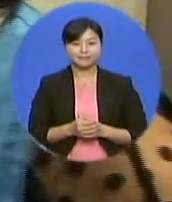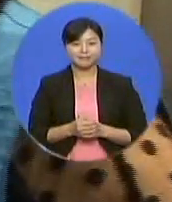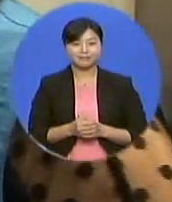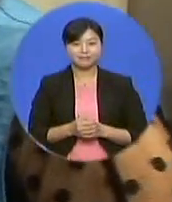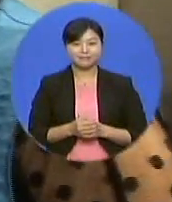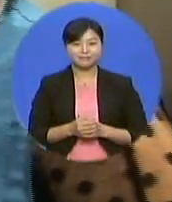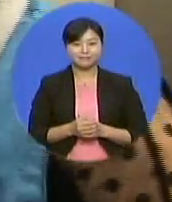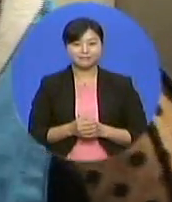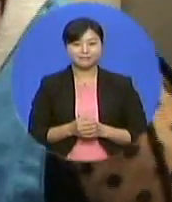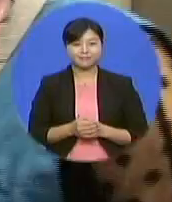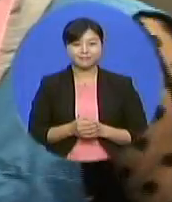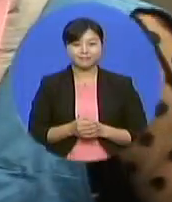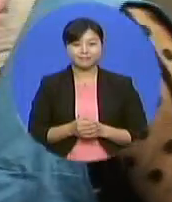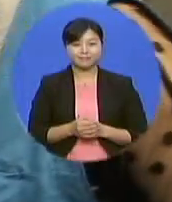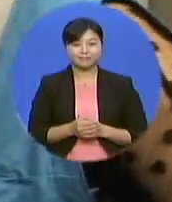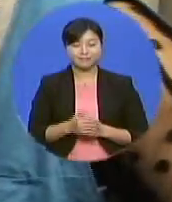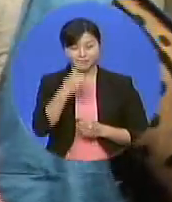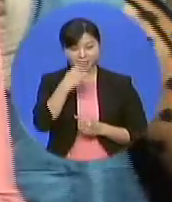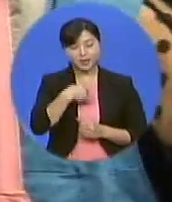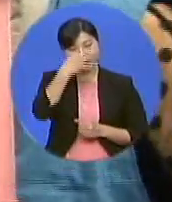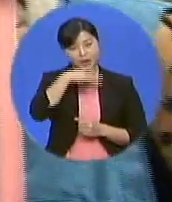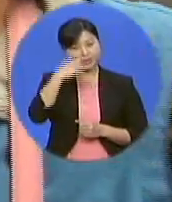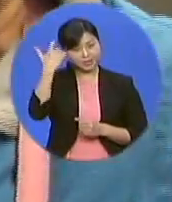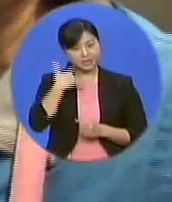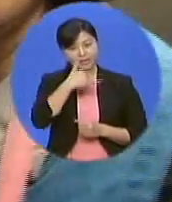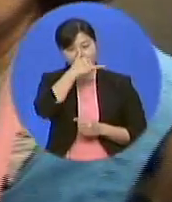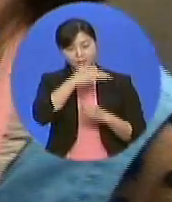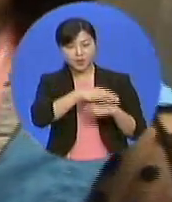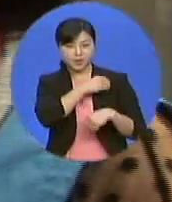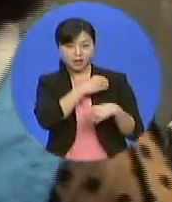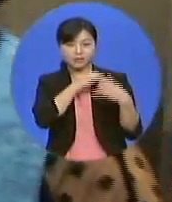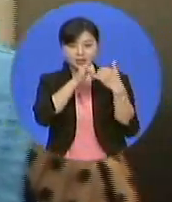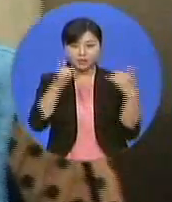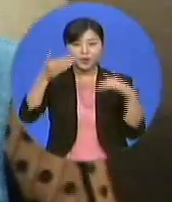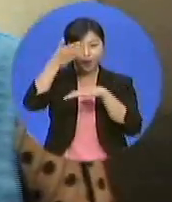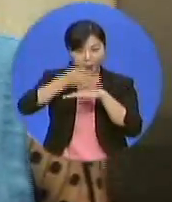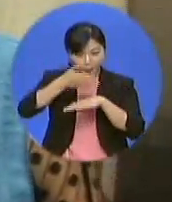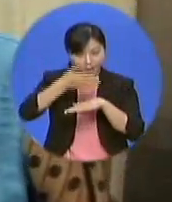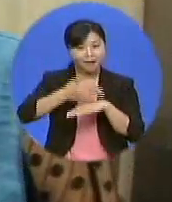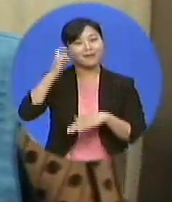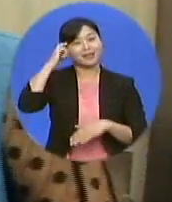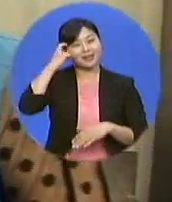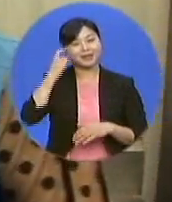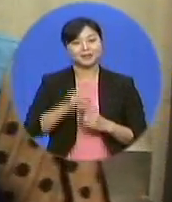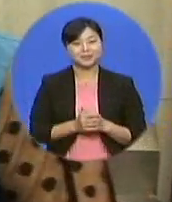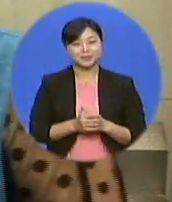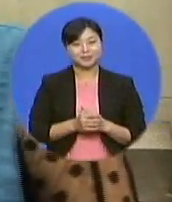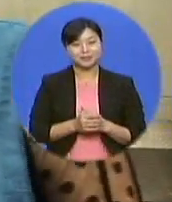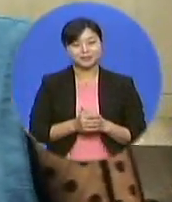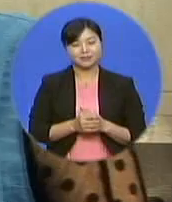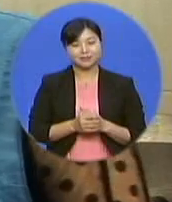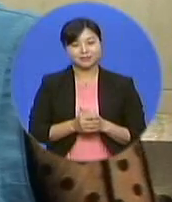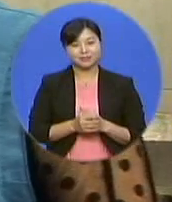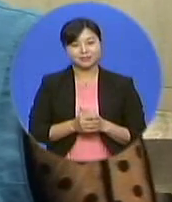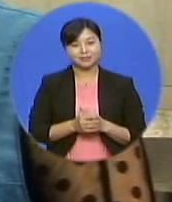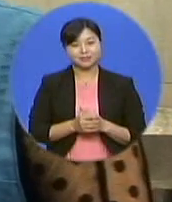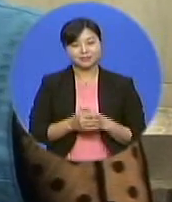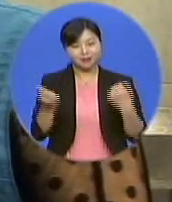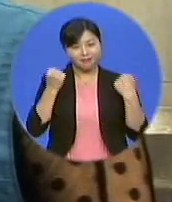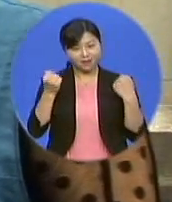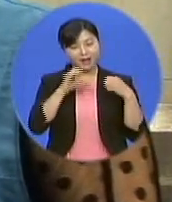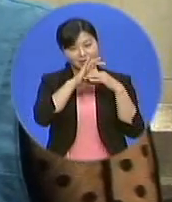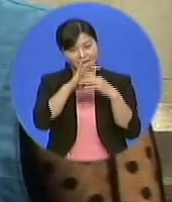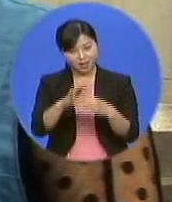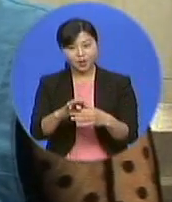항상 자신한테 보람되고요. 항상 우리 회원들한테 고맙게 생각하고 건강해서 항상